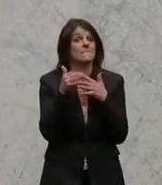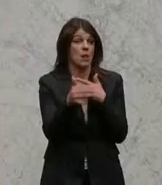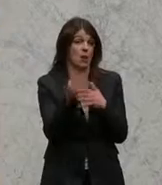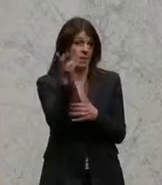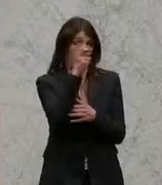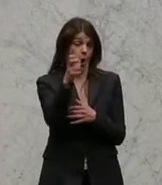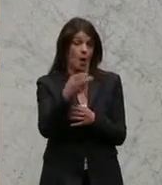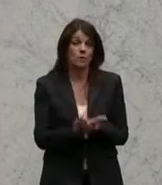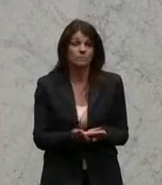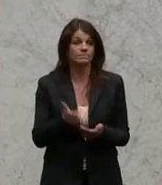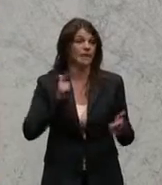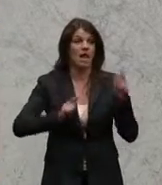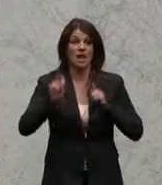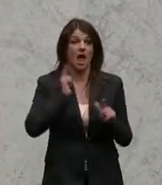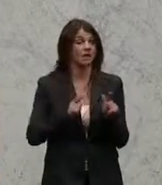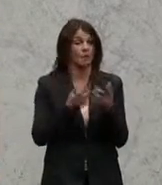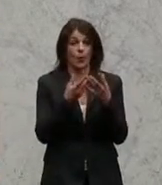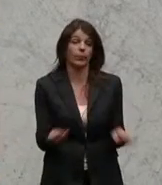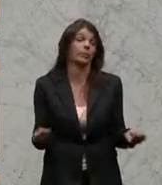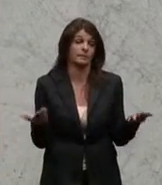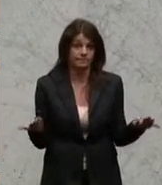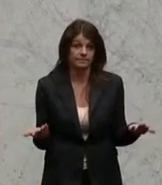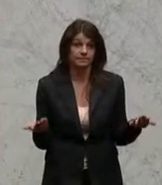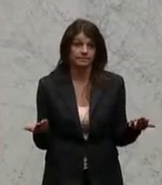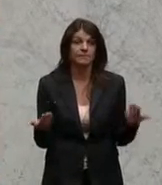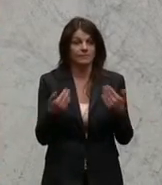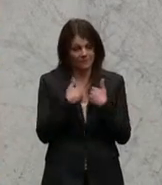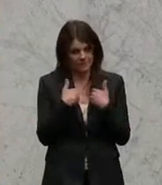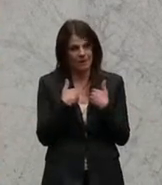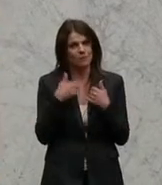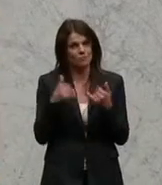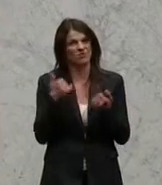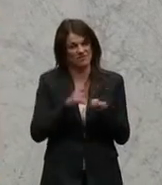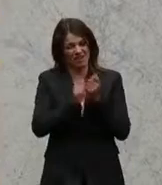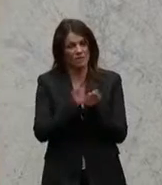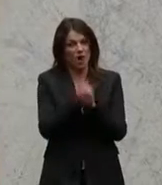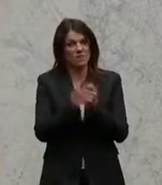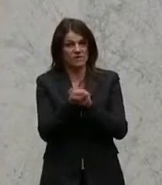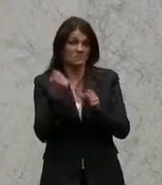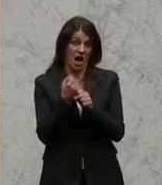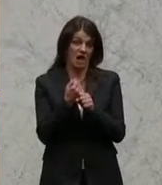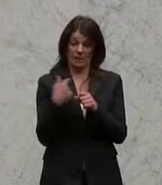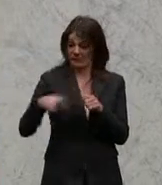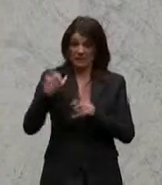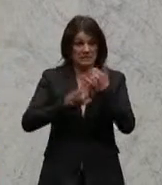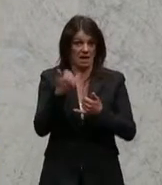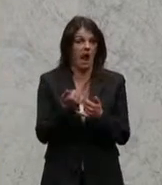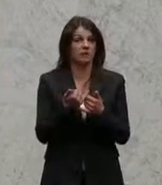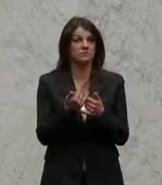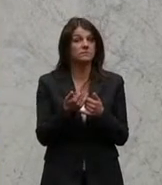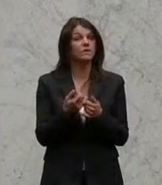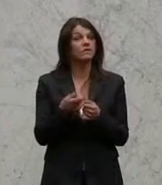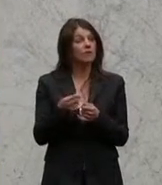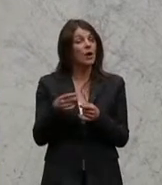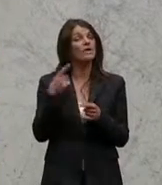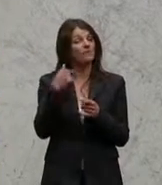Euro leider nicht mehr vorhanden sind und wir das jetzt über Reformen, weil sie in diesem Jahr von